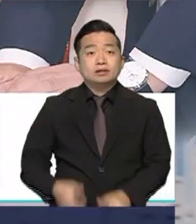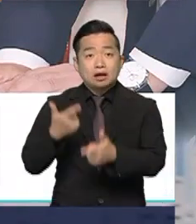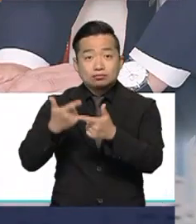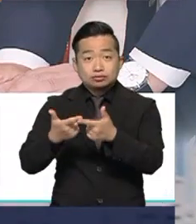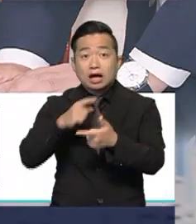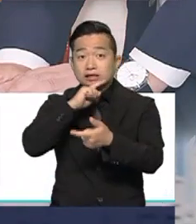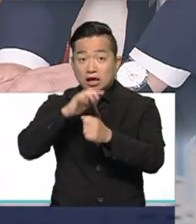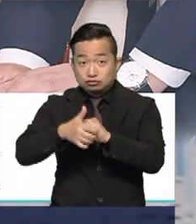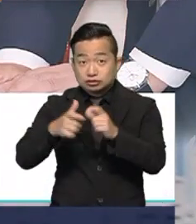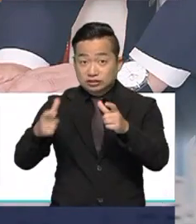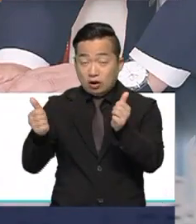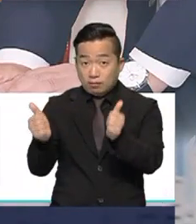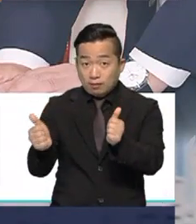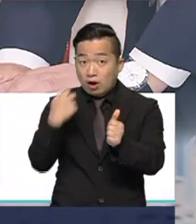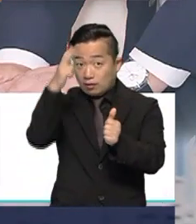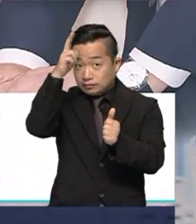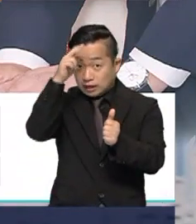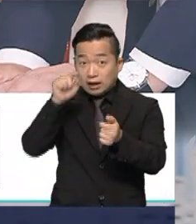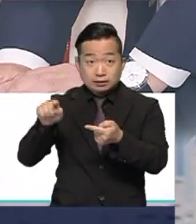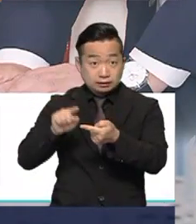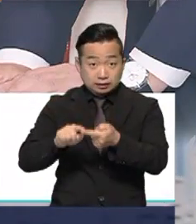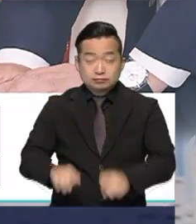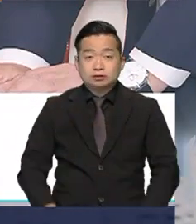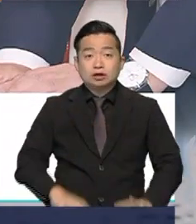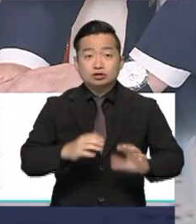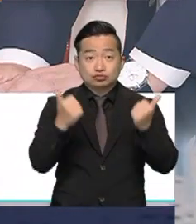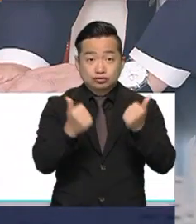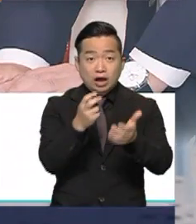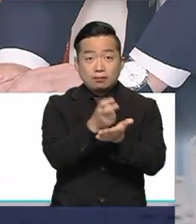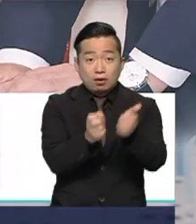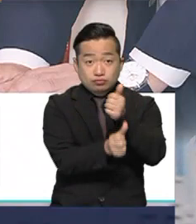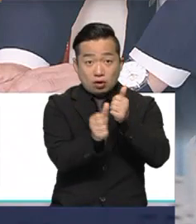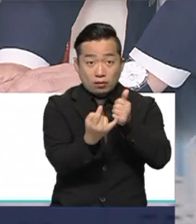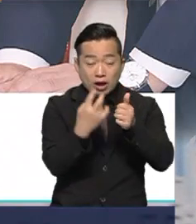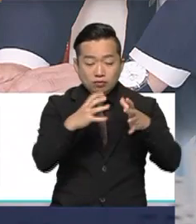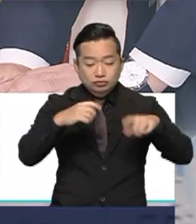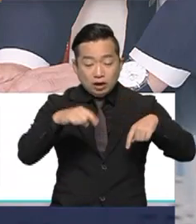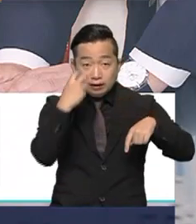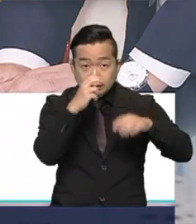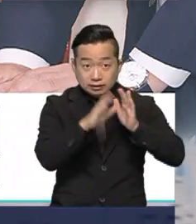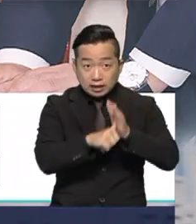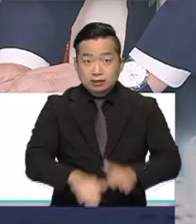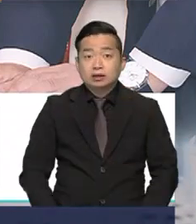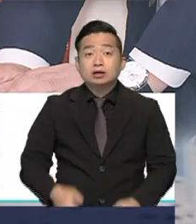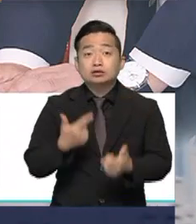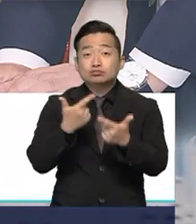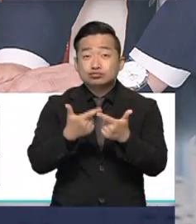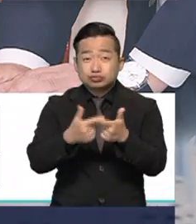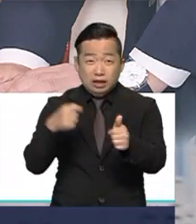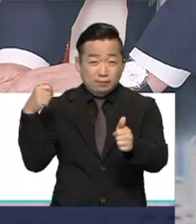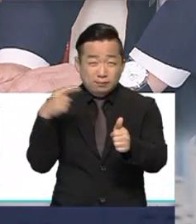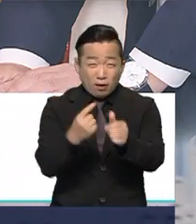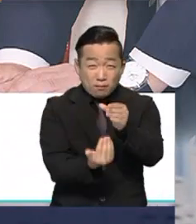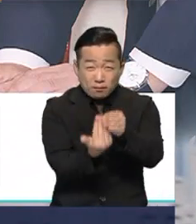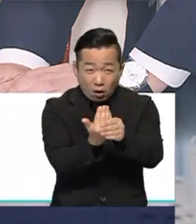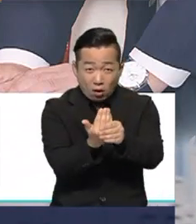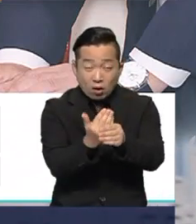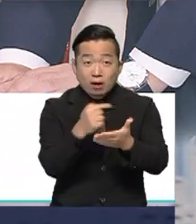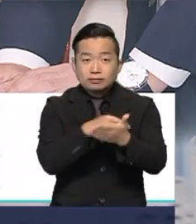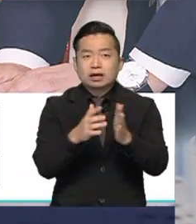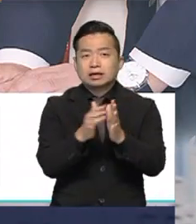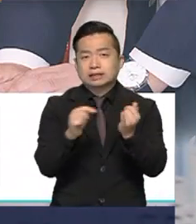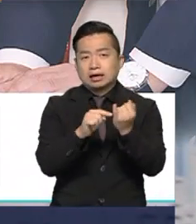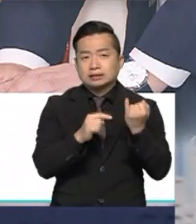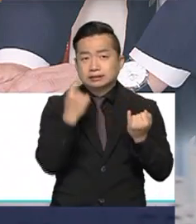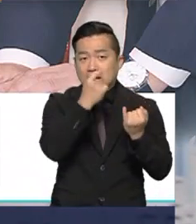부산, 대구 등 지역법원과 검찰을 대상으로 한 국회 법사위의 국정감사에 부산 돌려차기 사건 피해자가